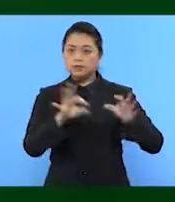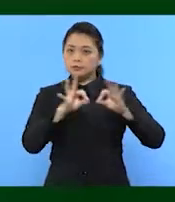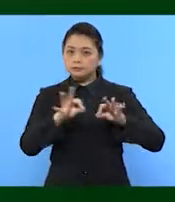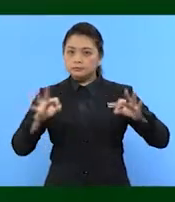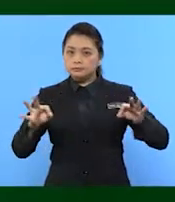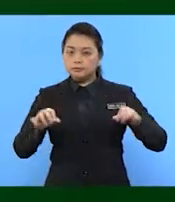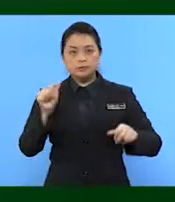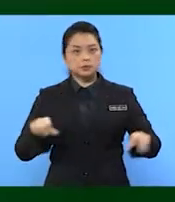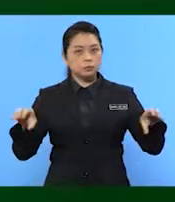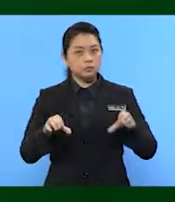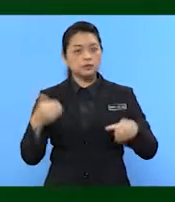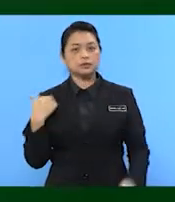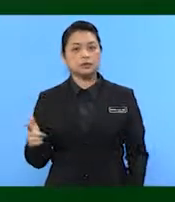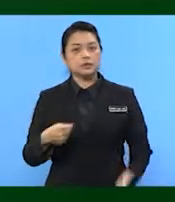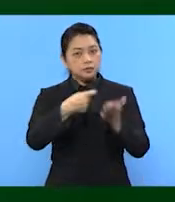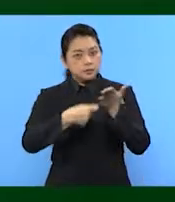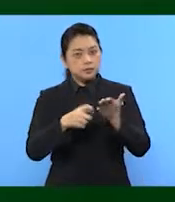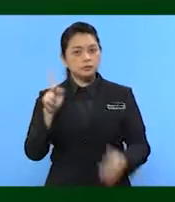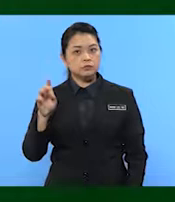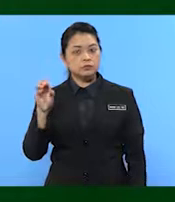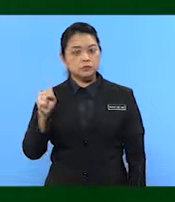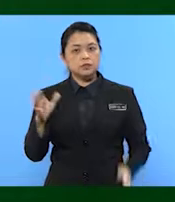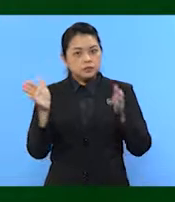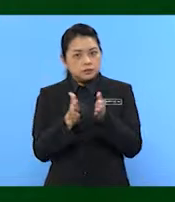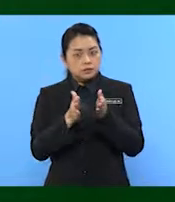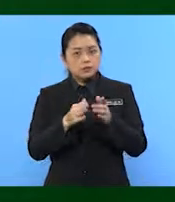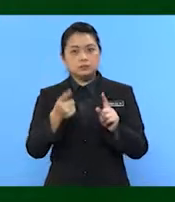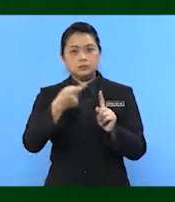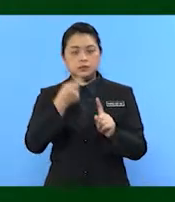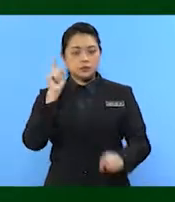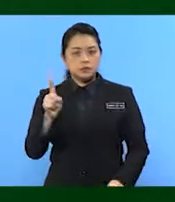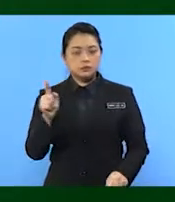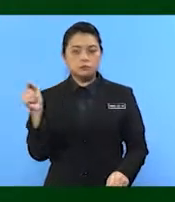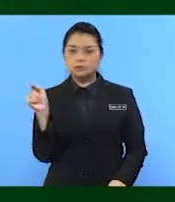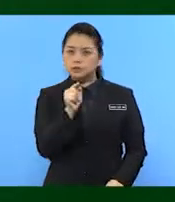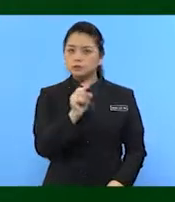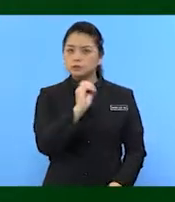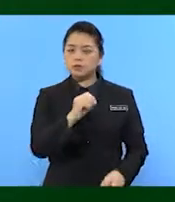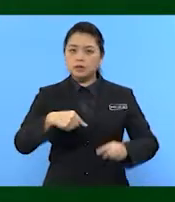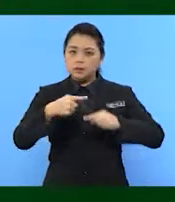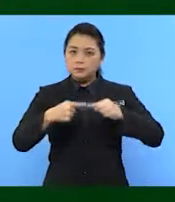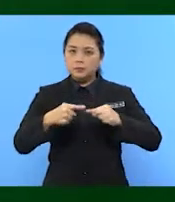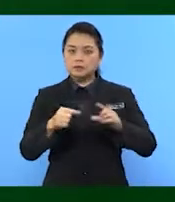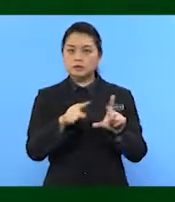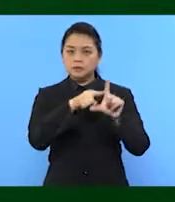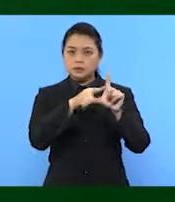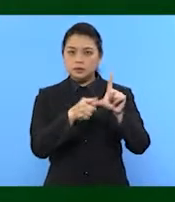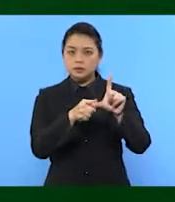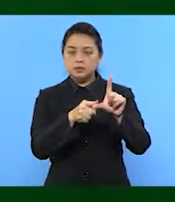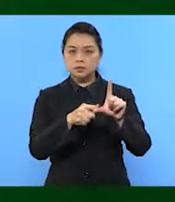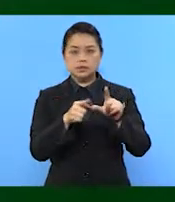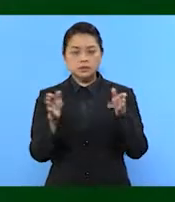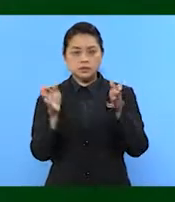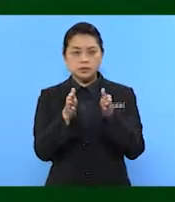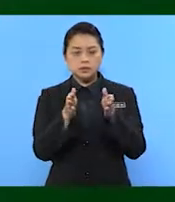conjecture yang dibuat ialah nilai kosinus mengecil dari 1 ke sifar apabila saiz sudut tirus bertambah